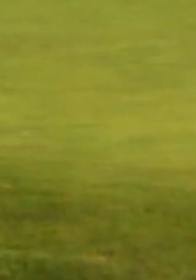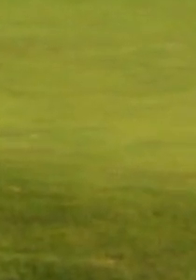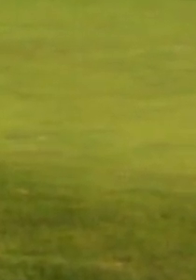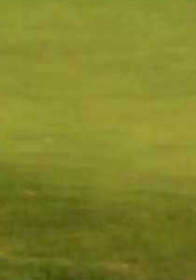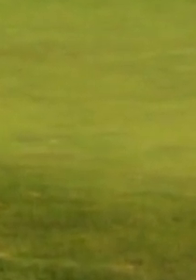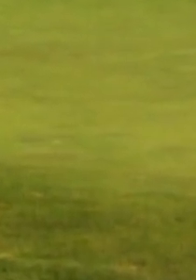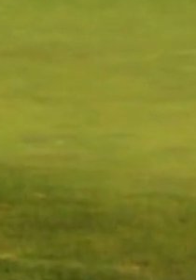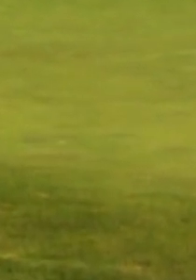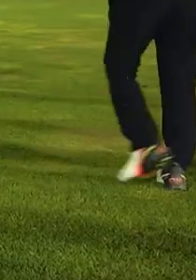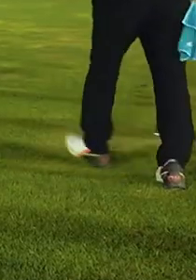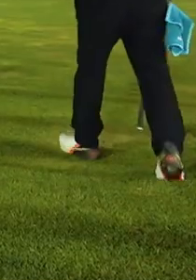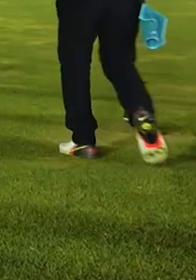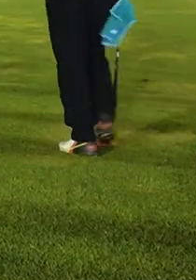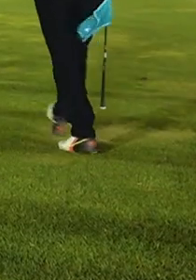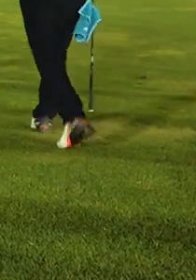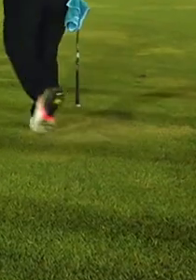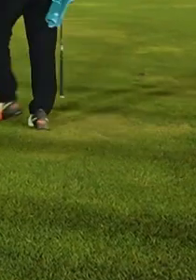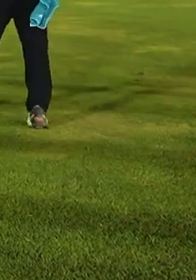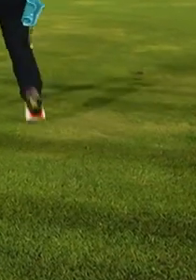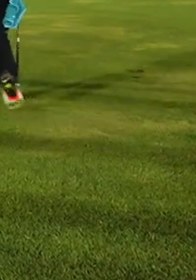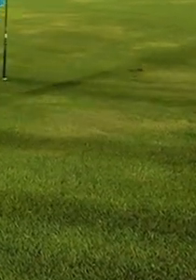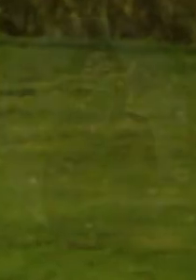아 예